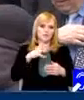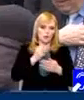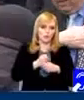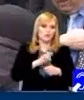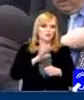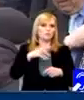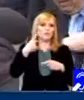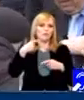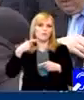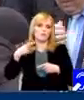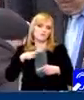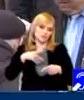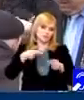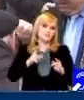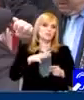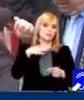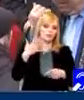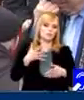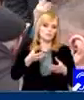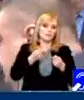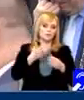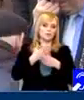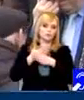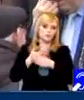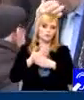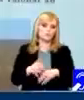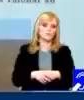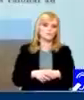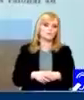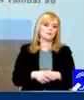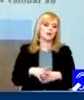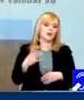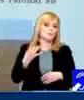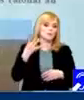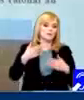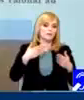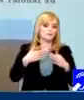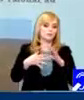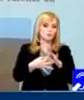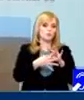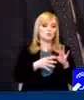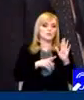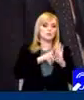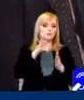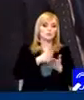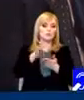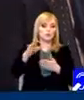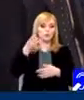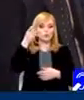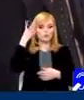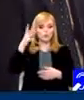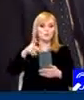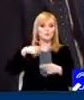aspect economic, am primit și ajutoare de la Consiliul Județean Buzău. Primele relații de colaborare au început în domeniul culturii